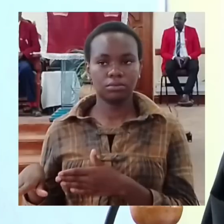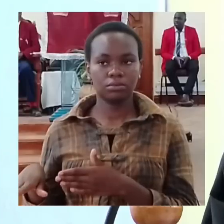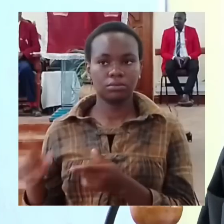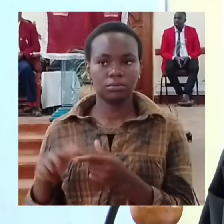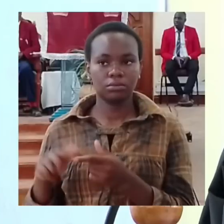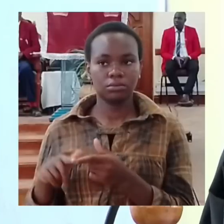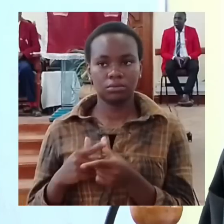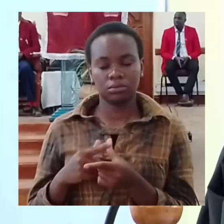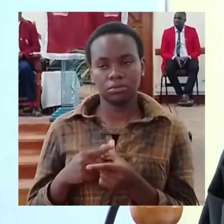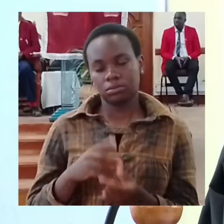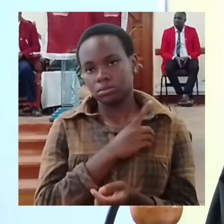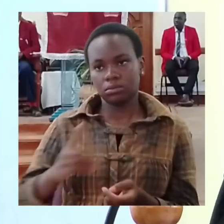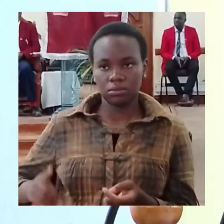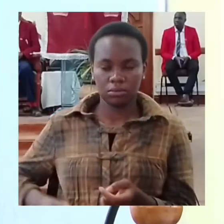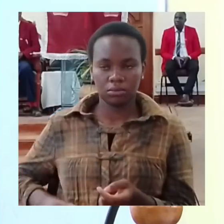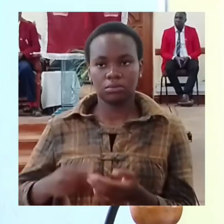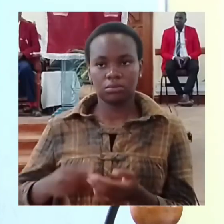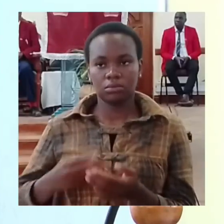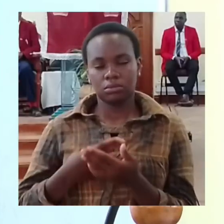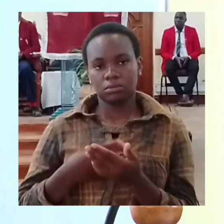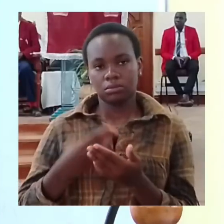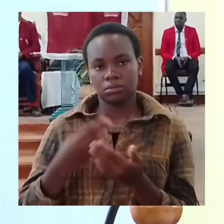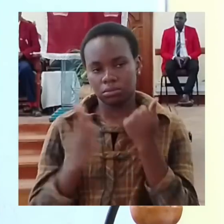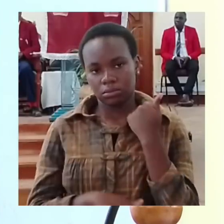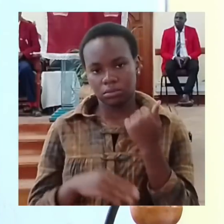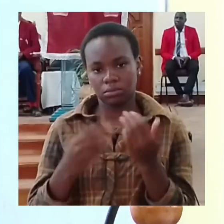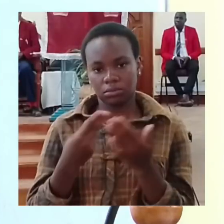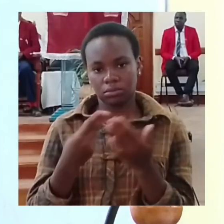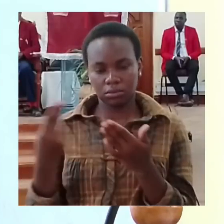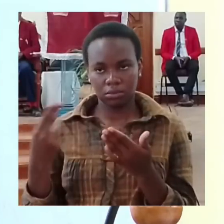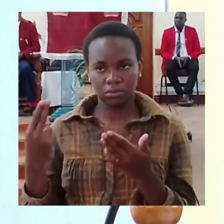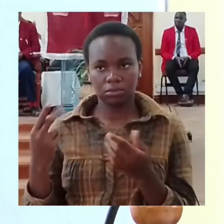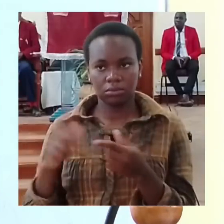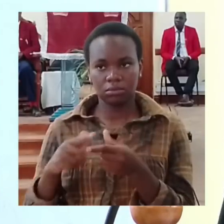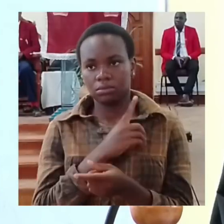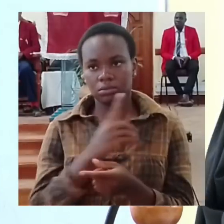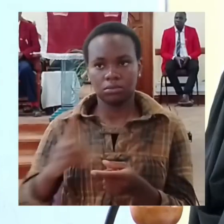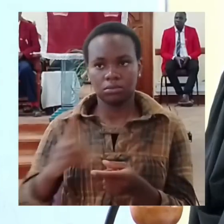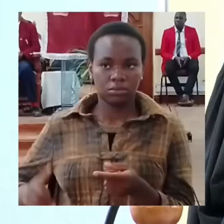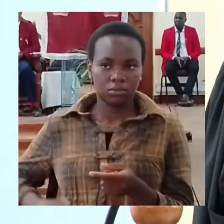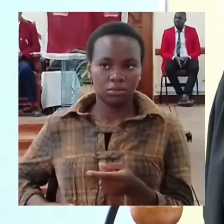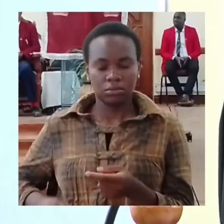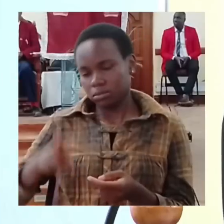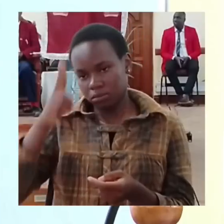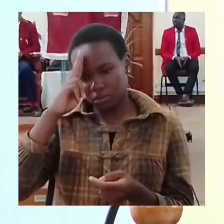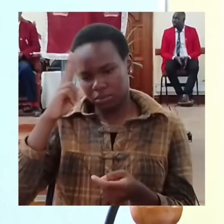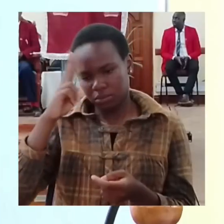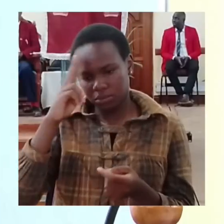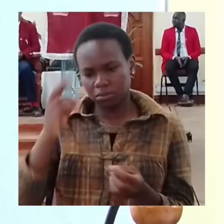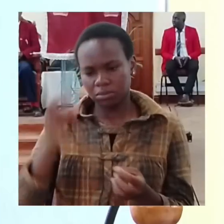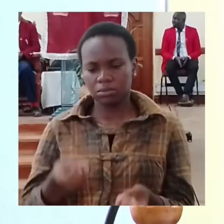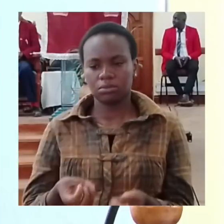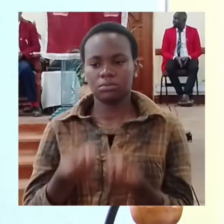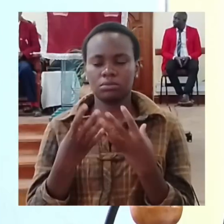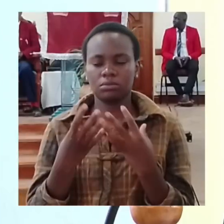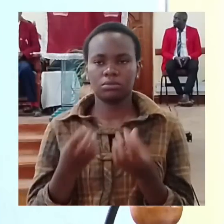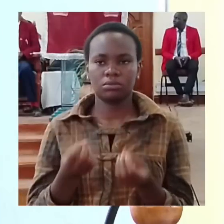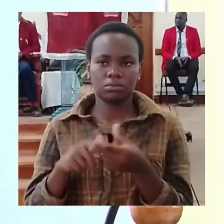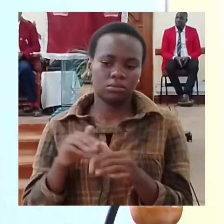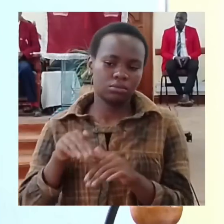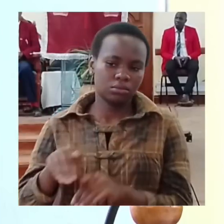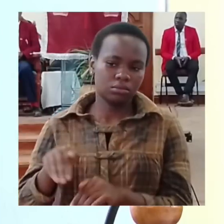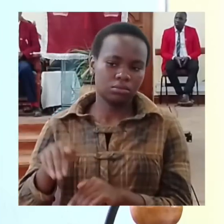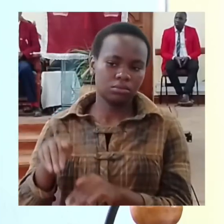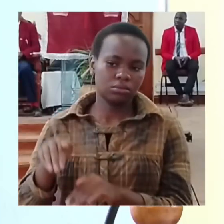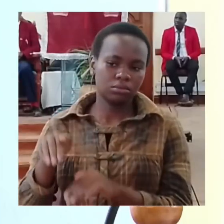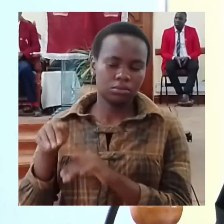Daudi arĩ kuo aingataga kinya roho mũũru na kĩnanda. Daudi arĩ na thigari nyingĩ mũno iria atongoragia.